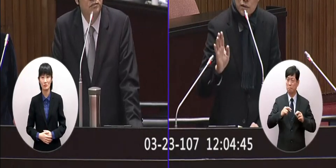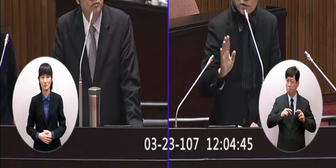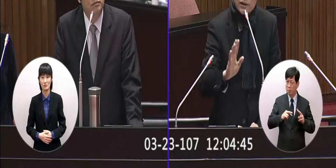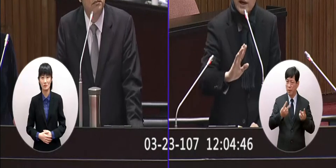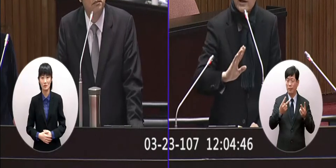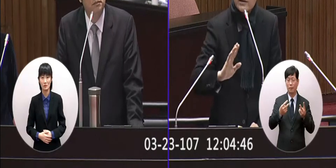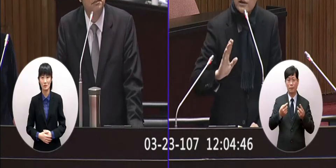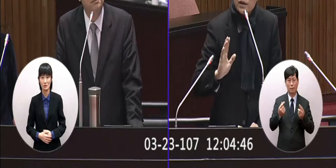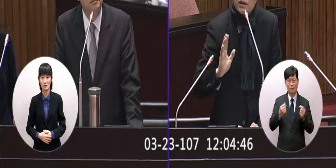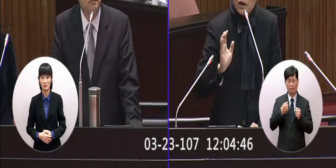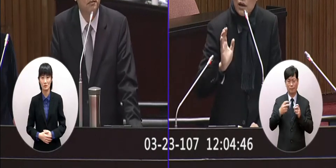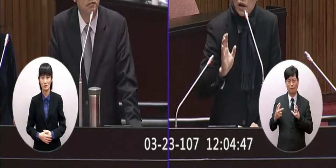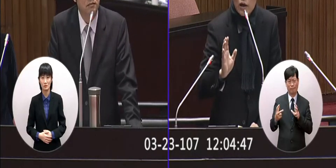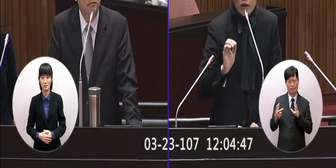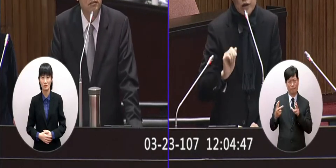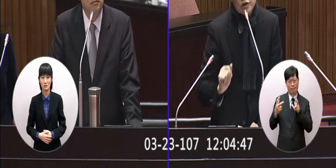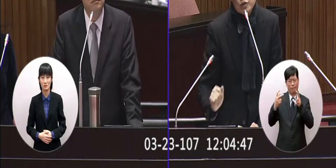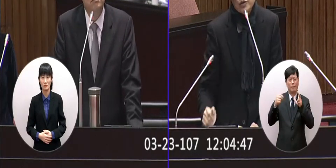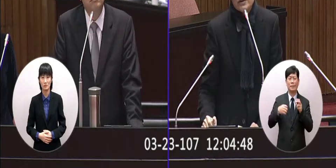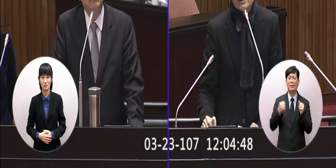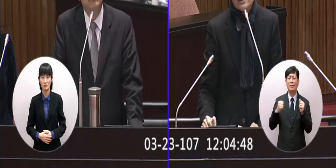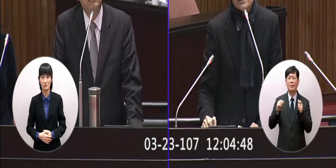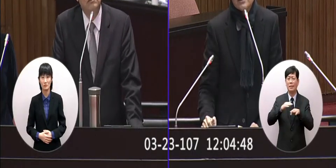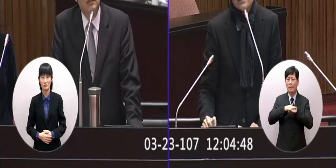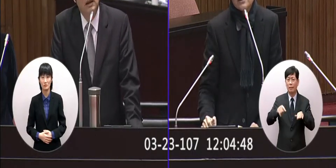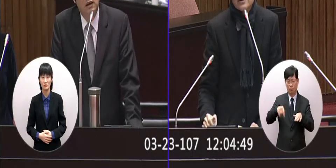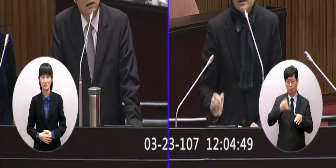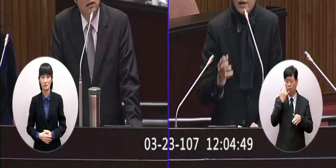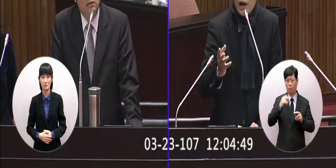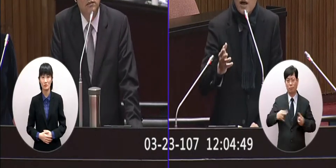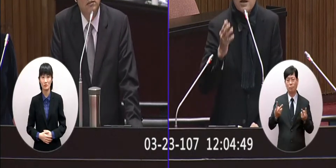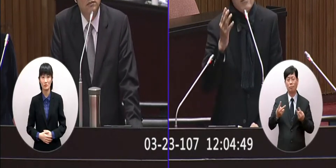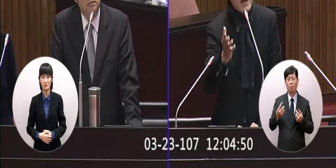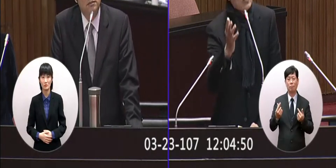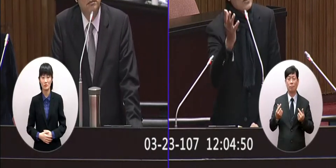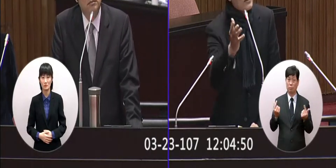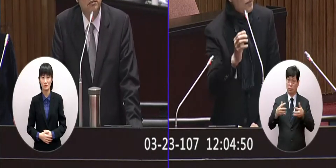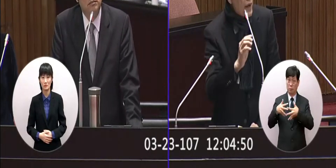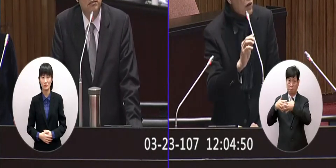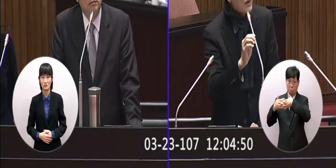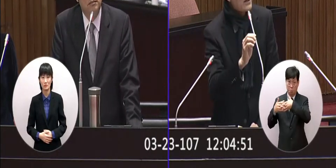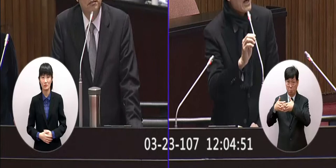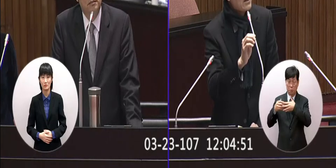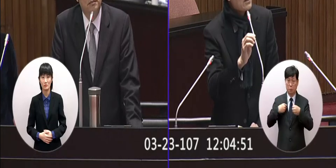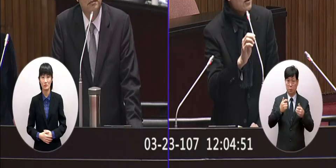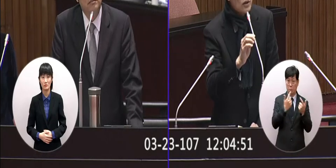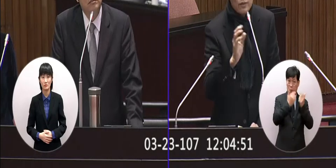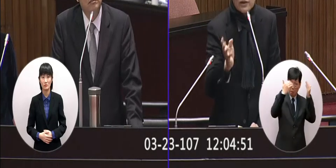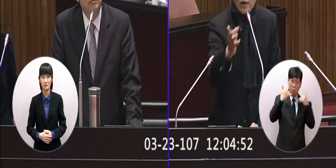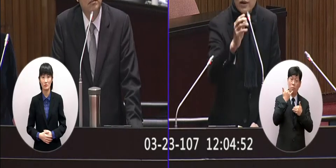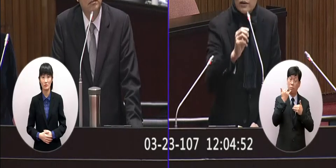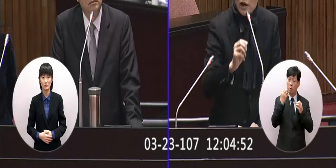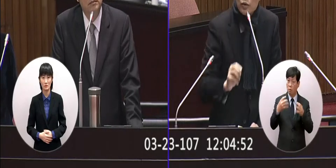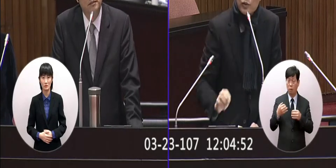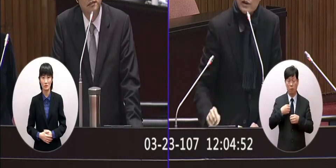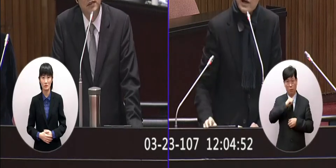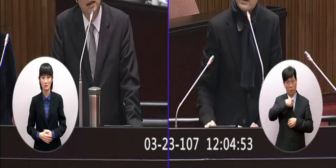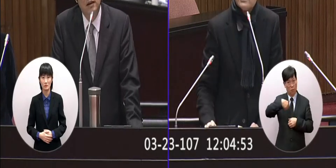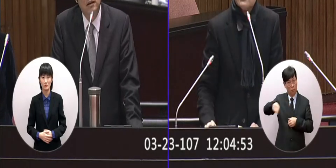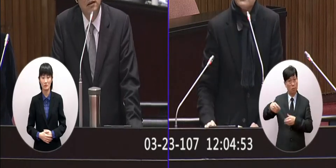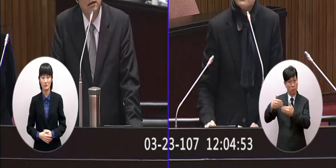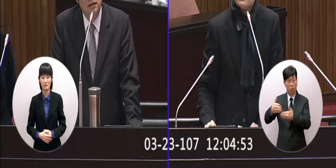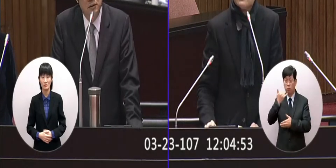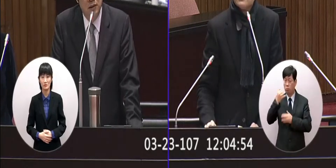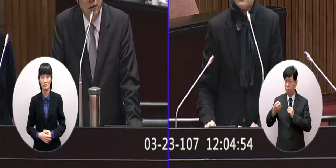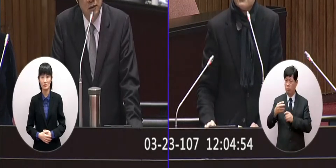变这样一个冷和的局势。你看嘛，连美国跟北韩都可以谈呢，为什么台湾跟大陆不能